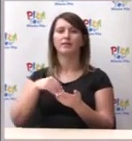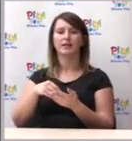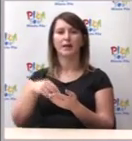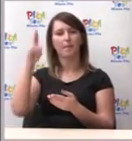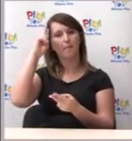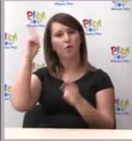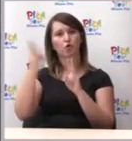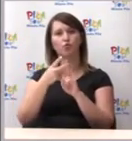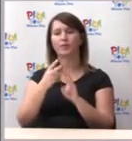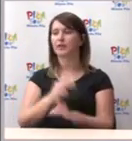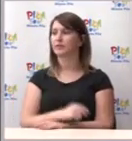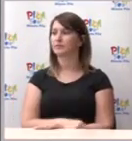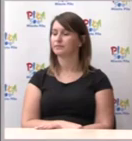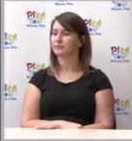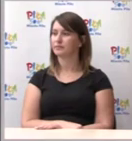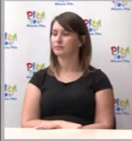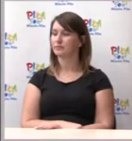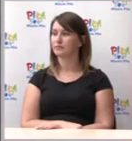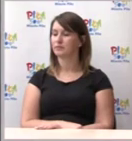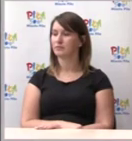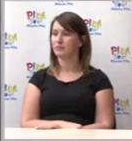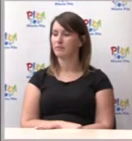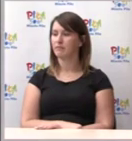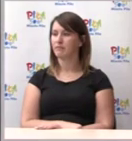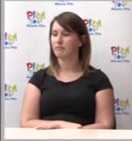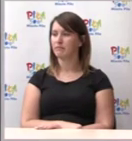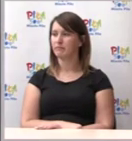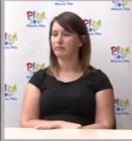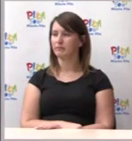to jest, aby starostwo